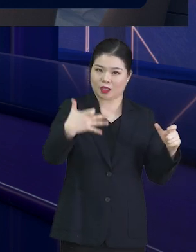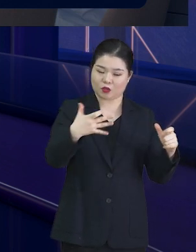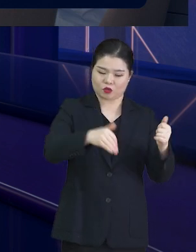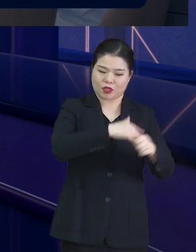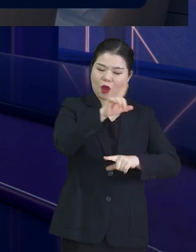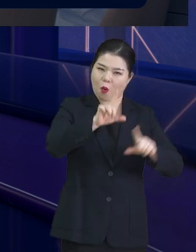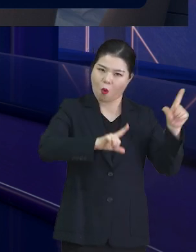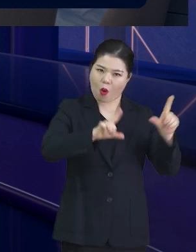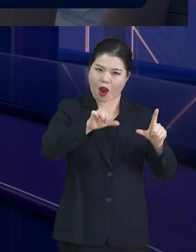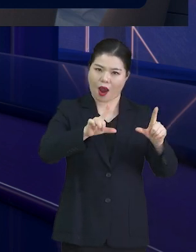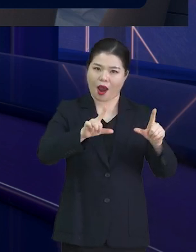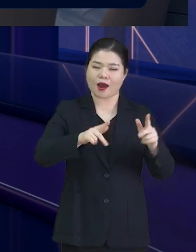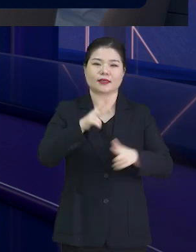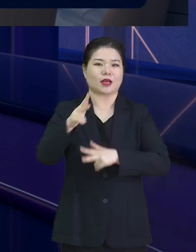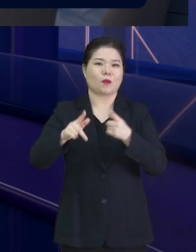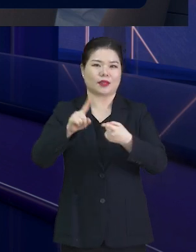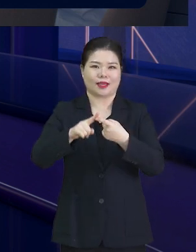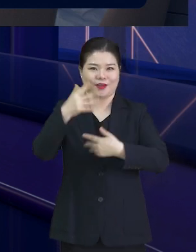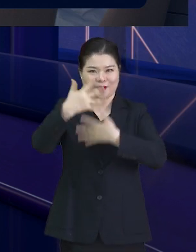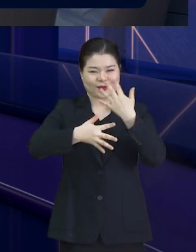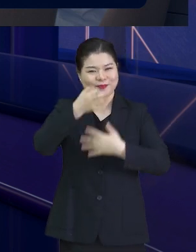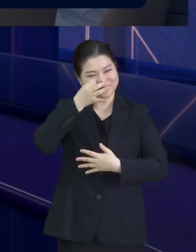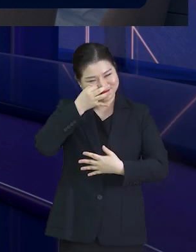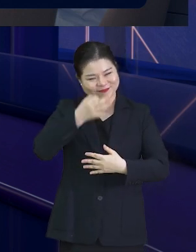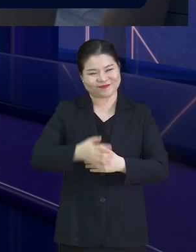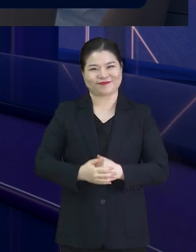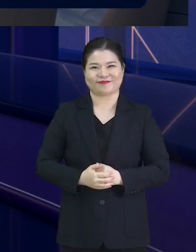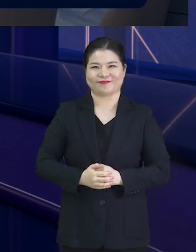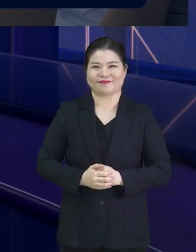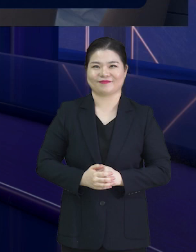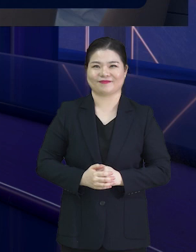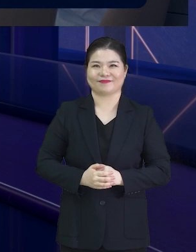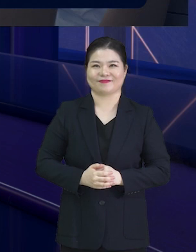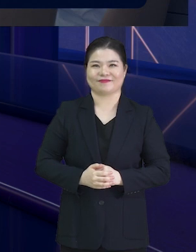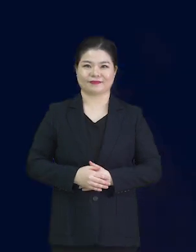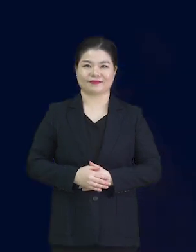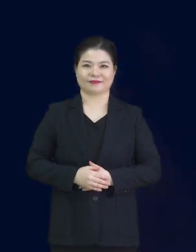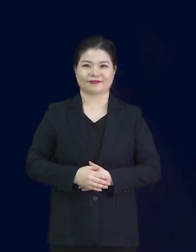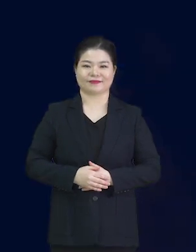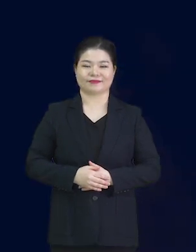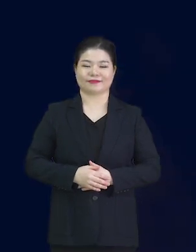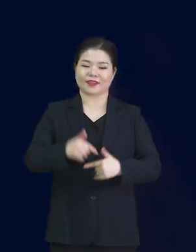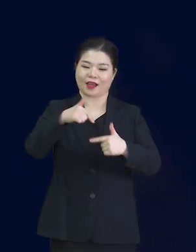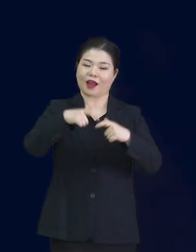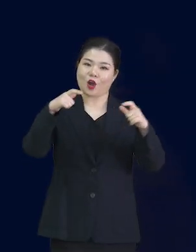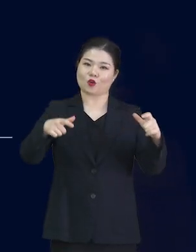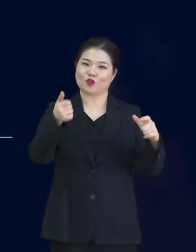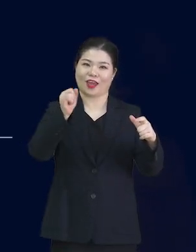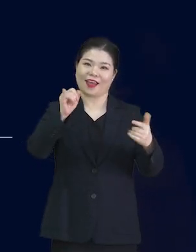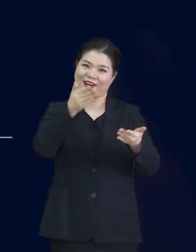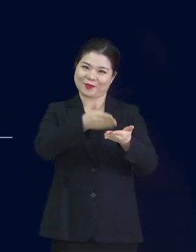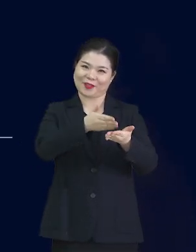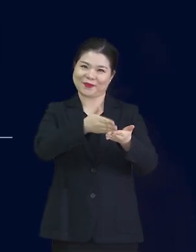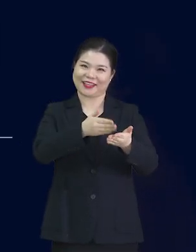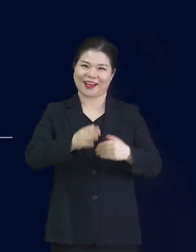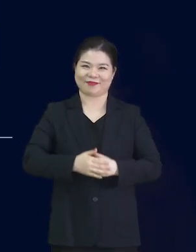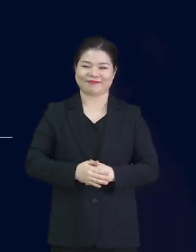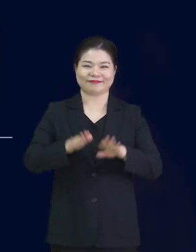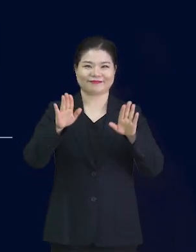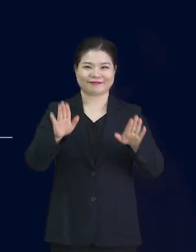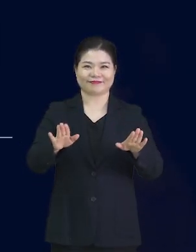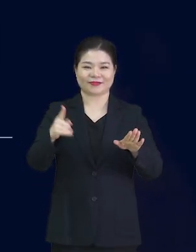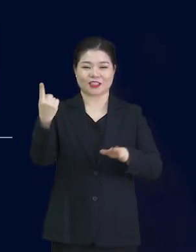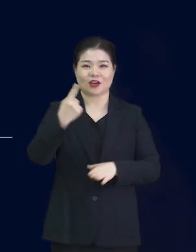코로나19 현황과 주요 정책들을 영상으로 보시겠습니다. 강남구 AI 리포터입니다.